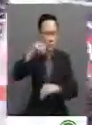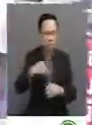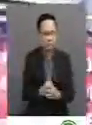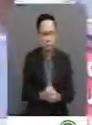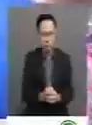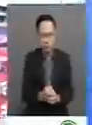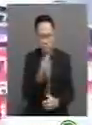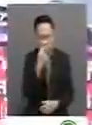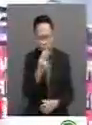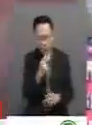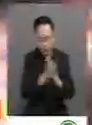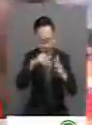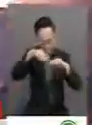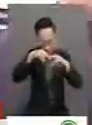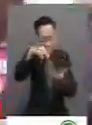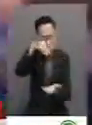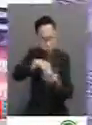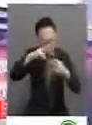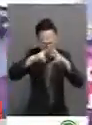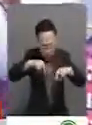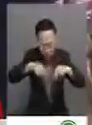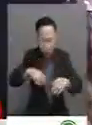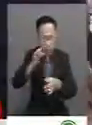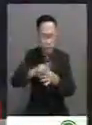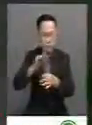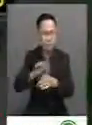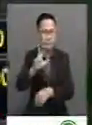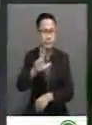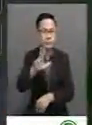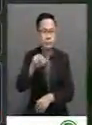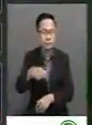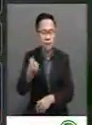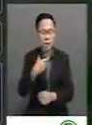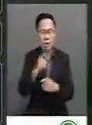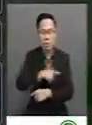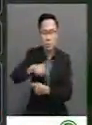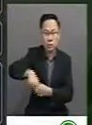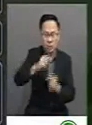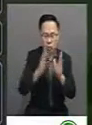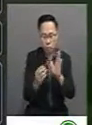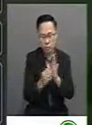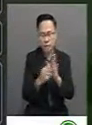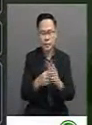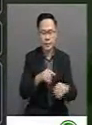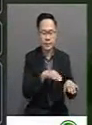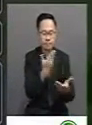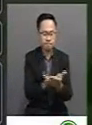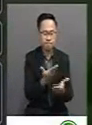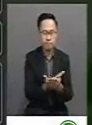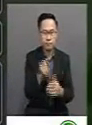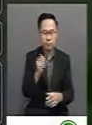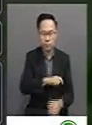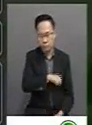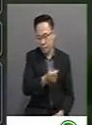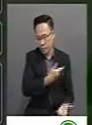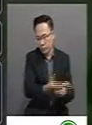วนะคะถ้าเราไปดูค่ะจากศูนย์วิจัยกสิกรไทยบอกว่าช่วงเทศกาลสงกรานต์แบบนี้คนกรุงเทพค่ะเตรียมที่จะจับจ่ายใช้สอยแล้วนะคะเ